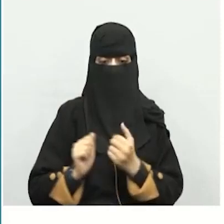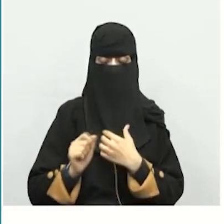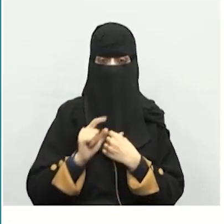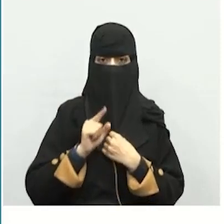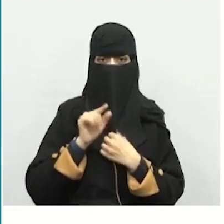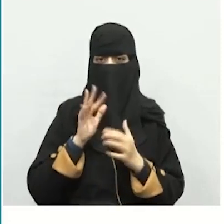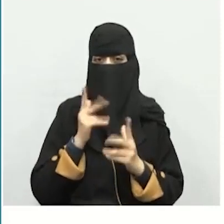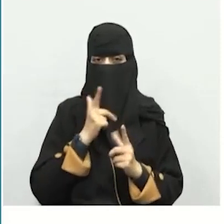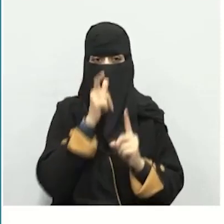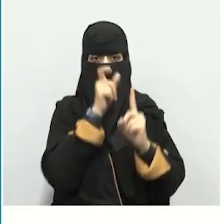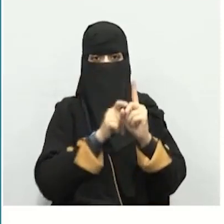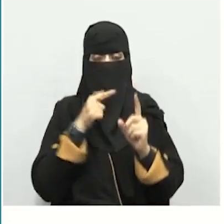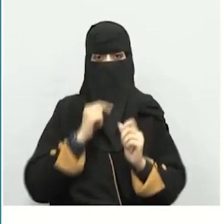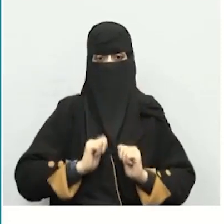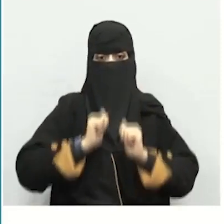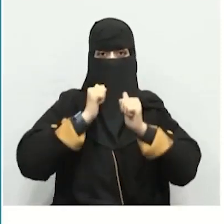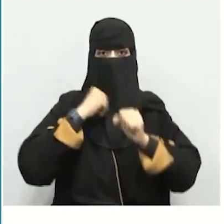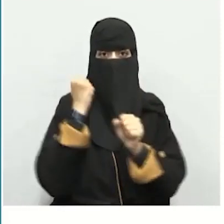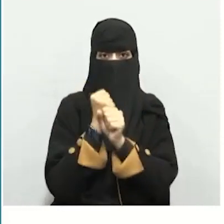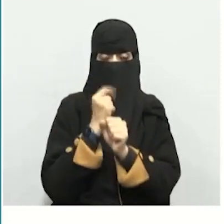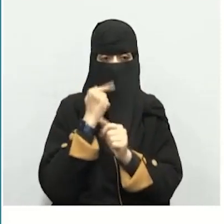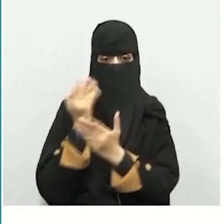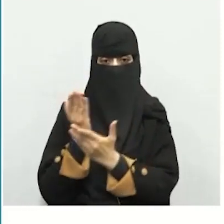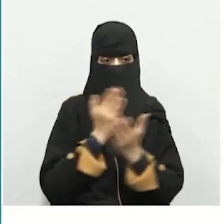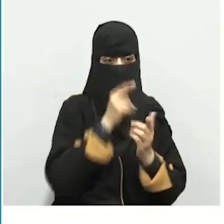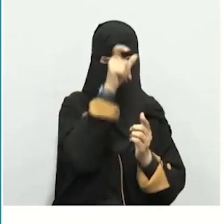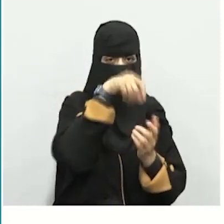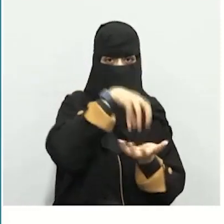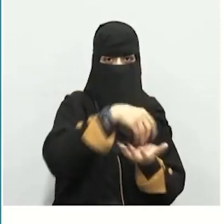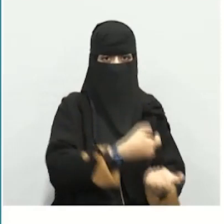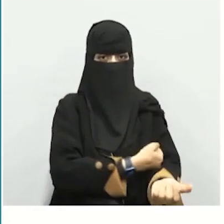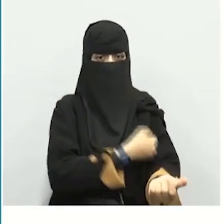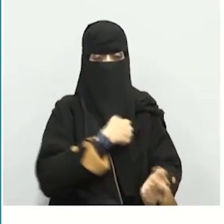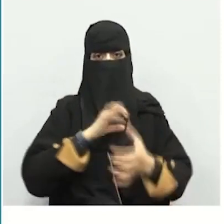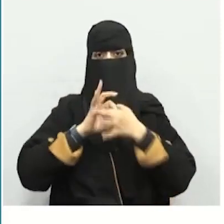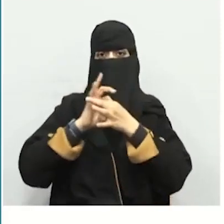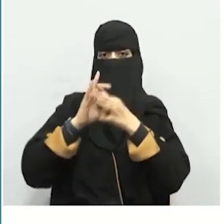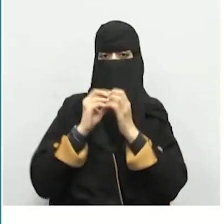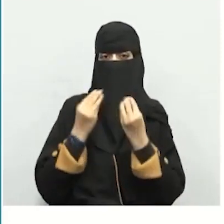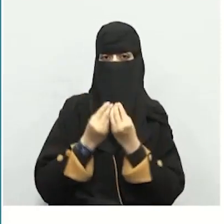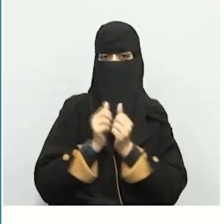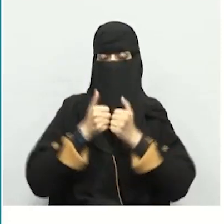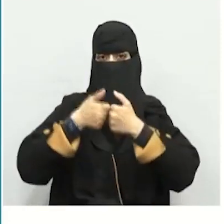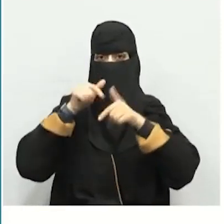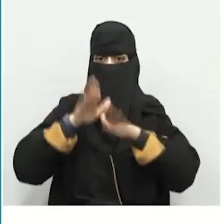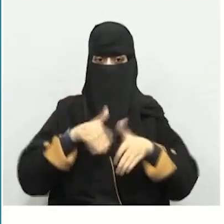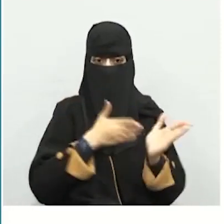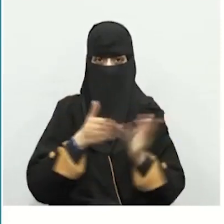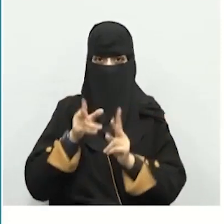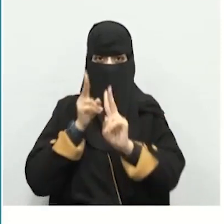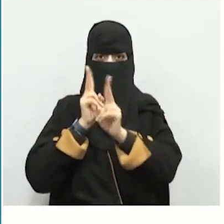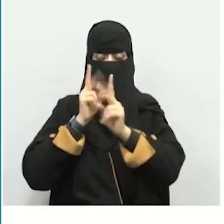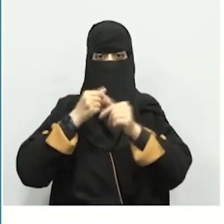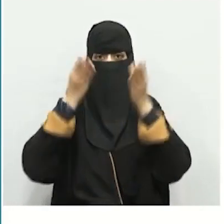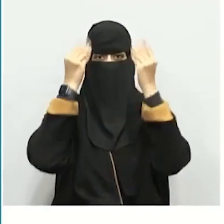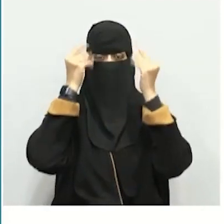فهو يقوم بأعباء مسؤولياته ويزور المرضى في المستشفى ويتواصل مع أسرهم ويحضر المناسبات